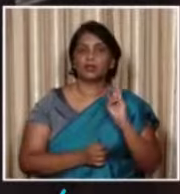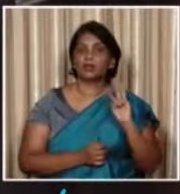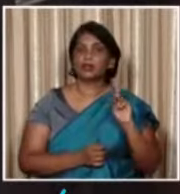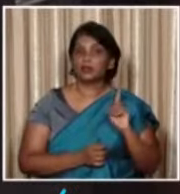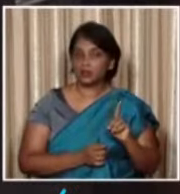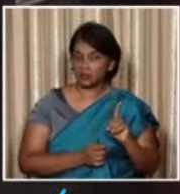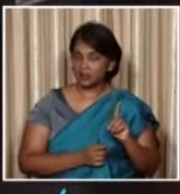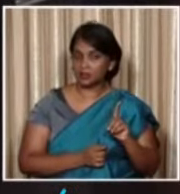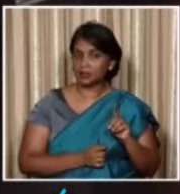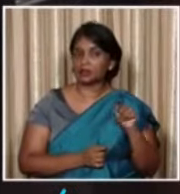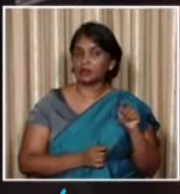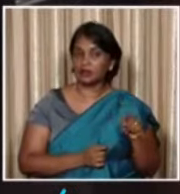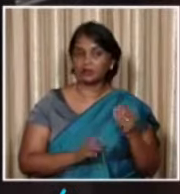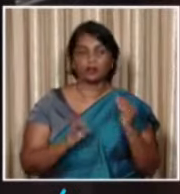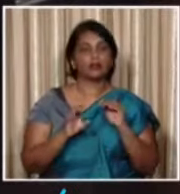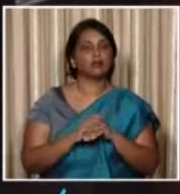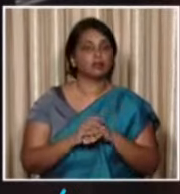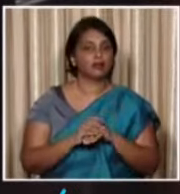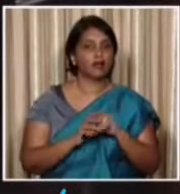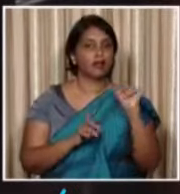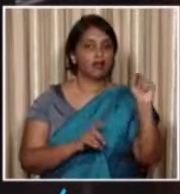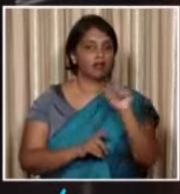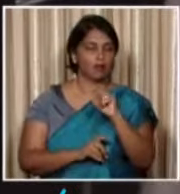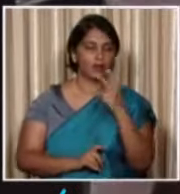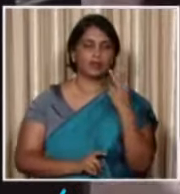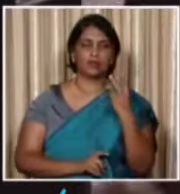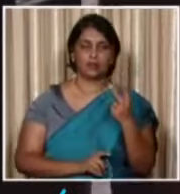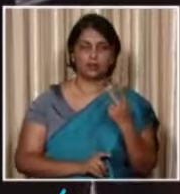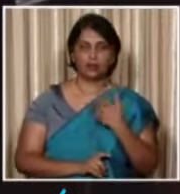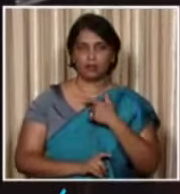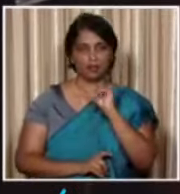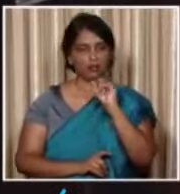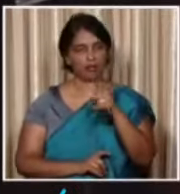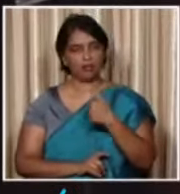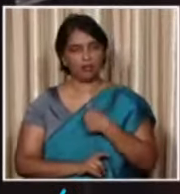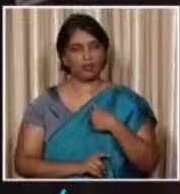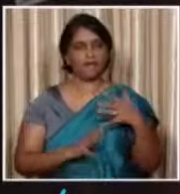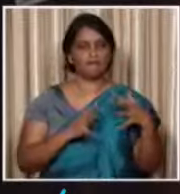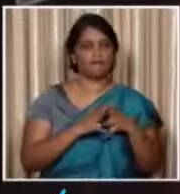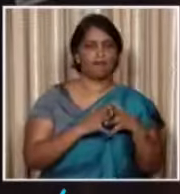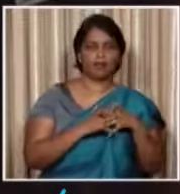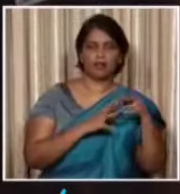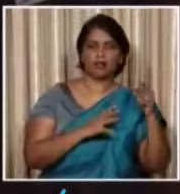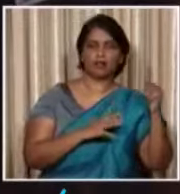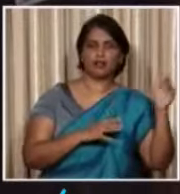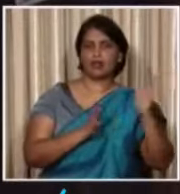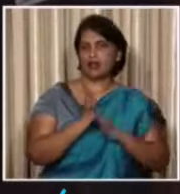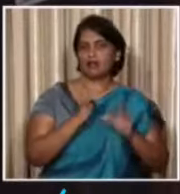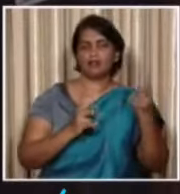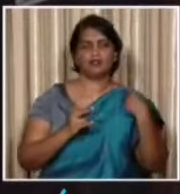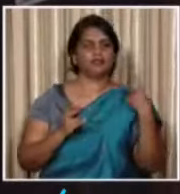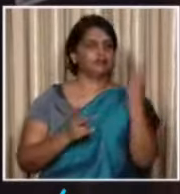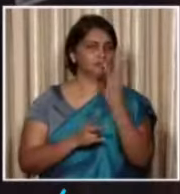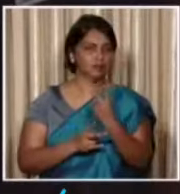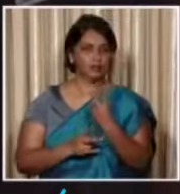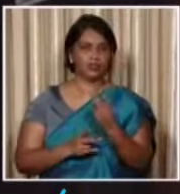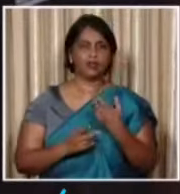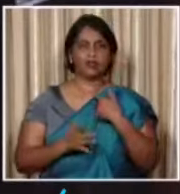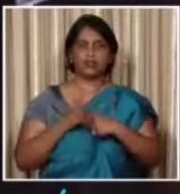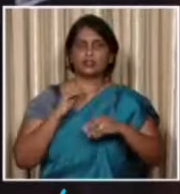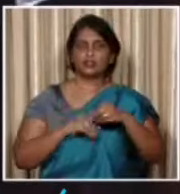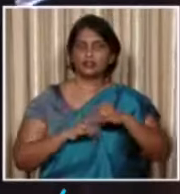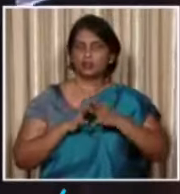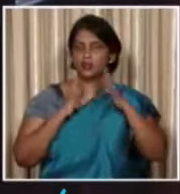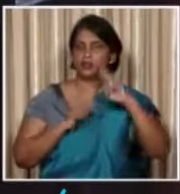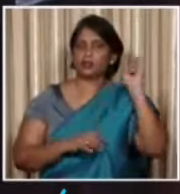yang itu di batu nana nam deka. Mau itu di bat kara, apa yang valia goda saudara mantri itu mau itu di bat kara. Mama beri jandeng